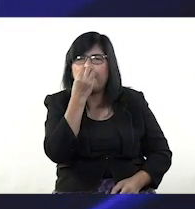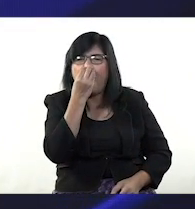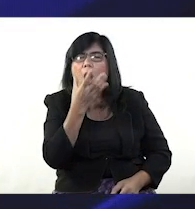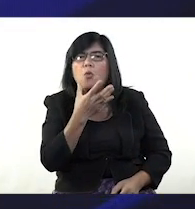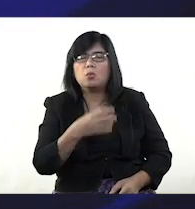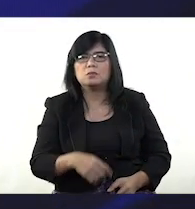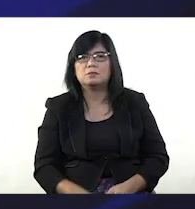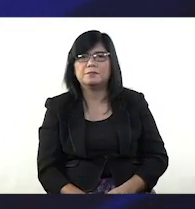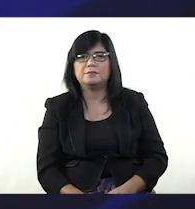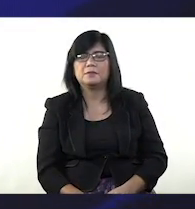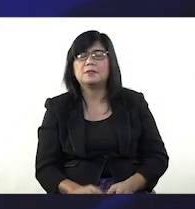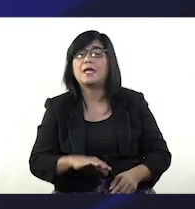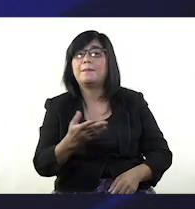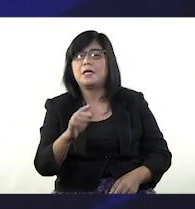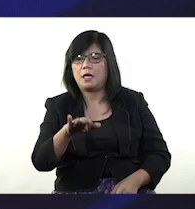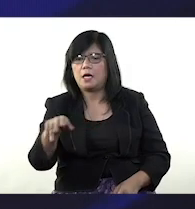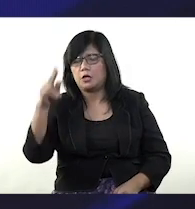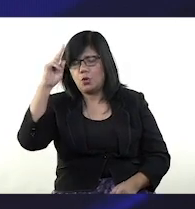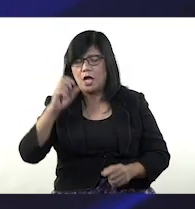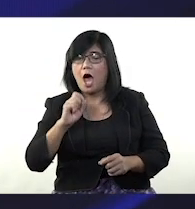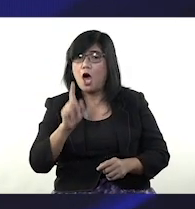Hai tadi anak tuhan harus berdampak